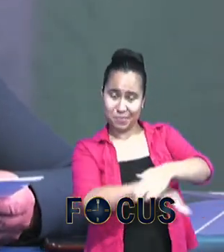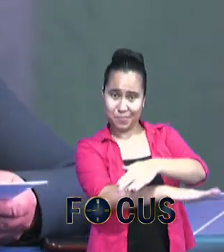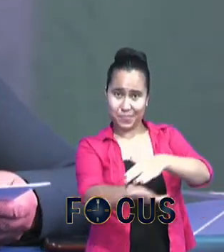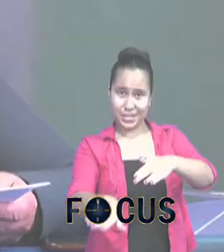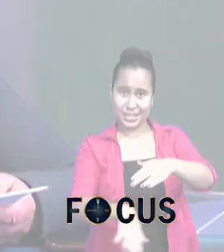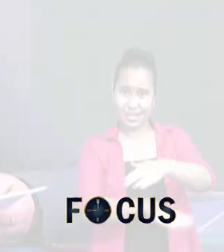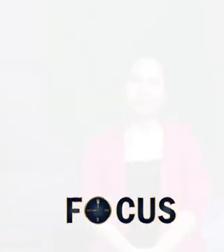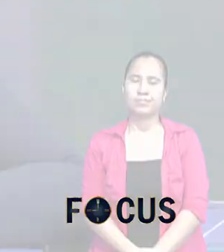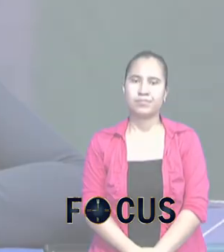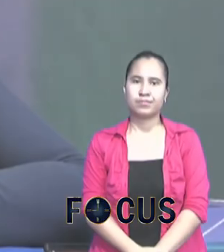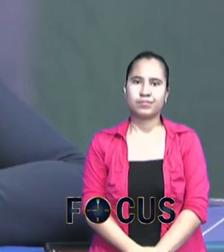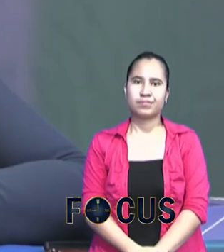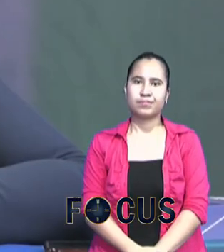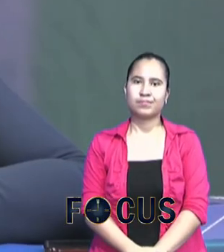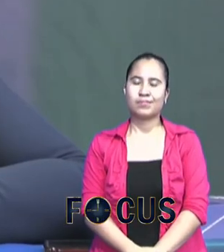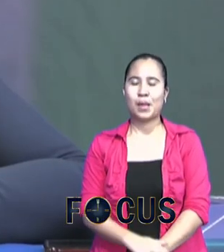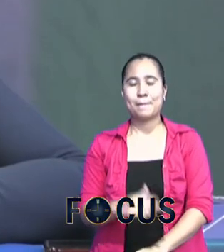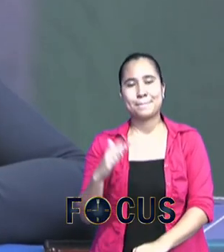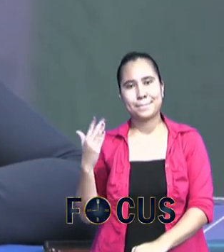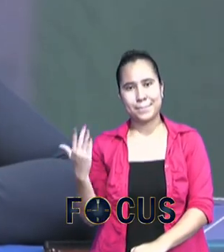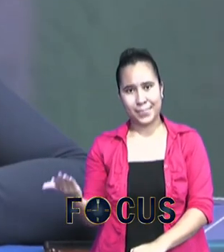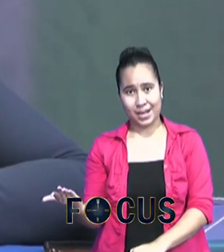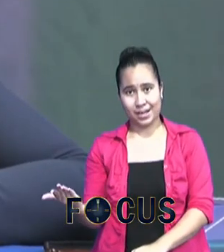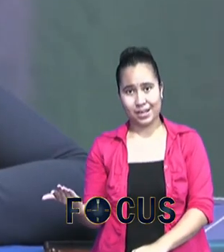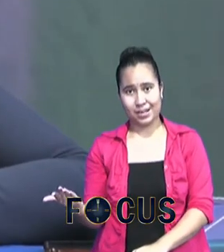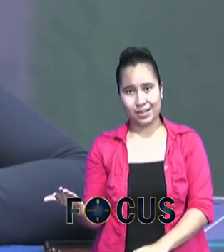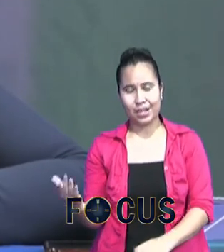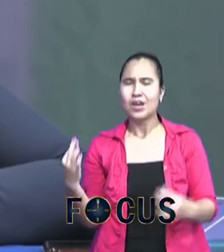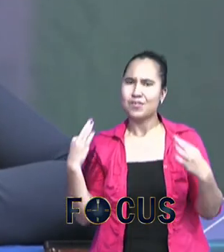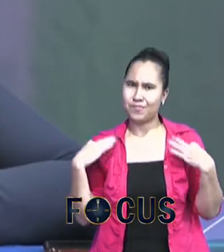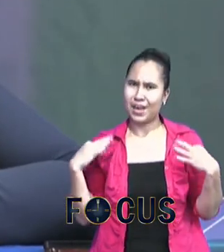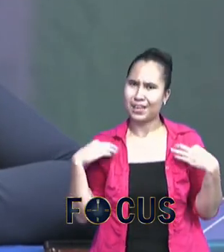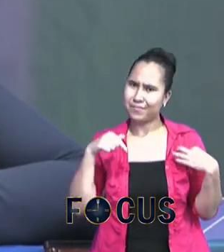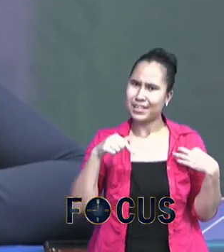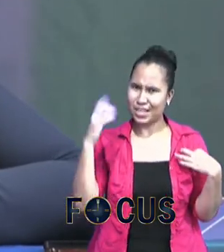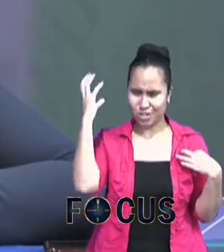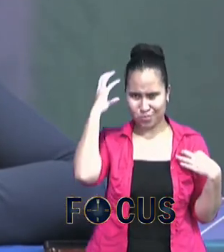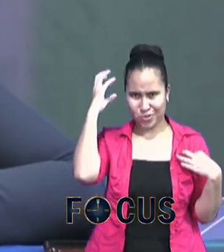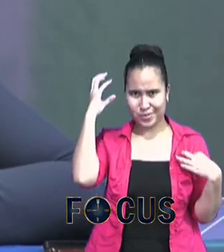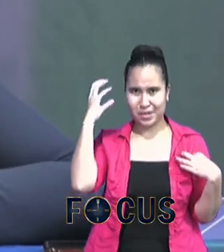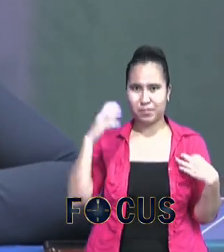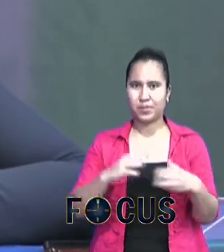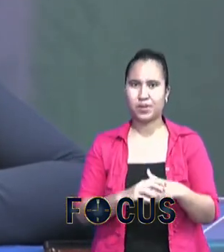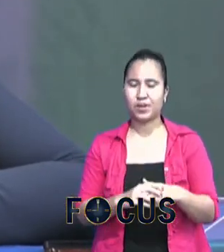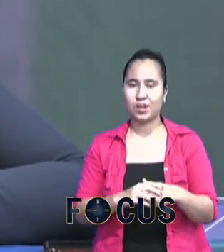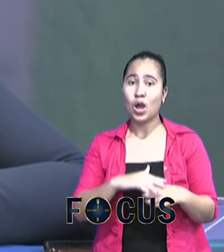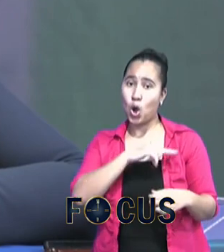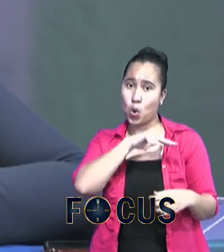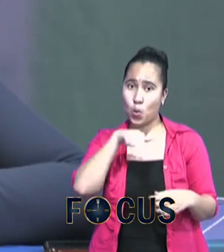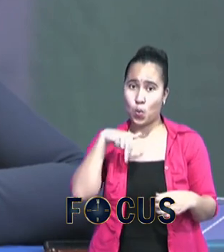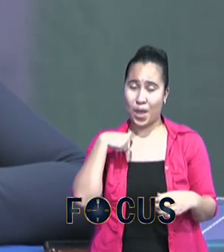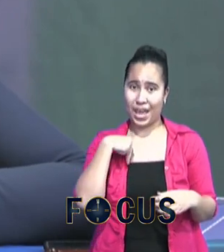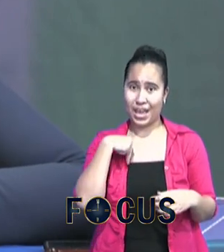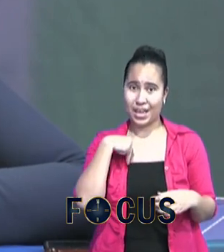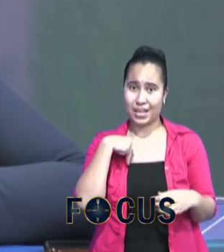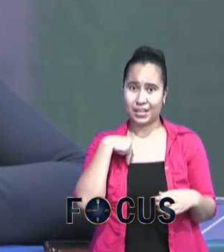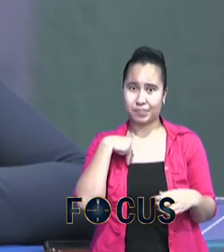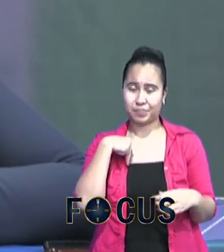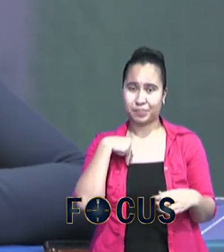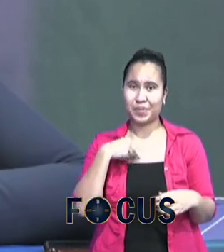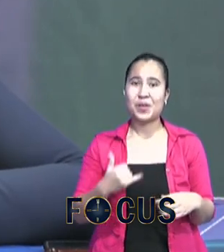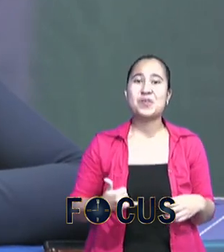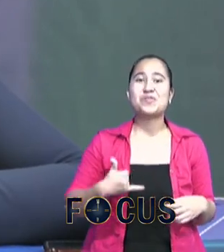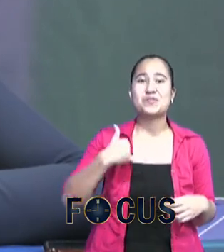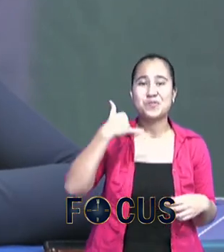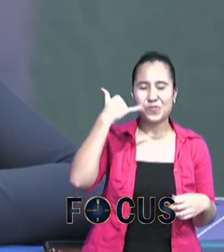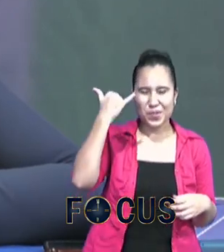onderwijs. Maar het fijne van deze uitdaging is We nemen nu, we zijn zoveel mogelijk aan